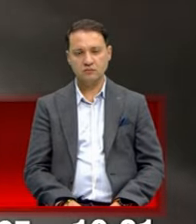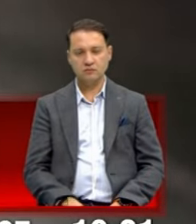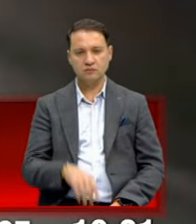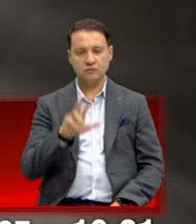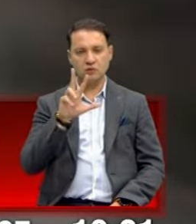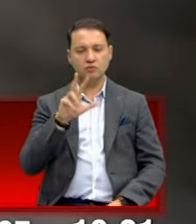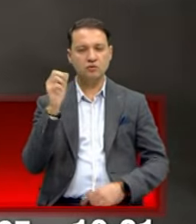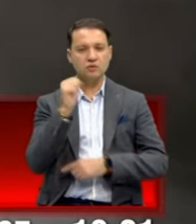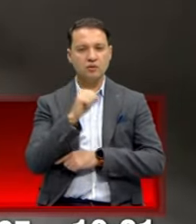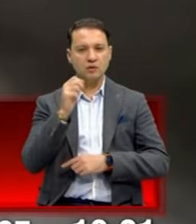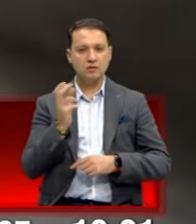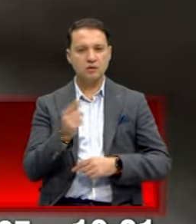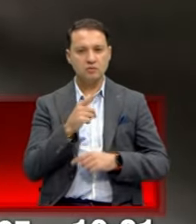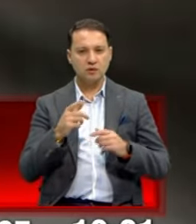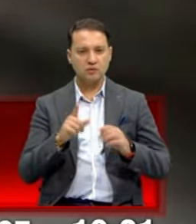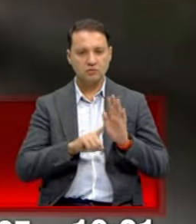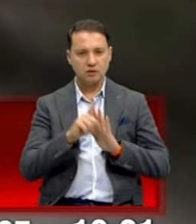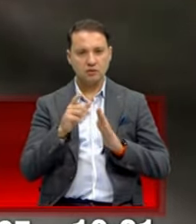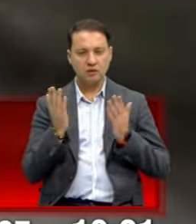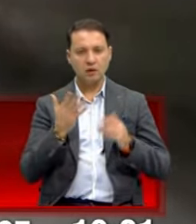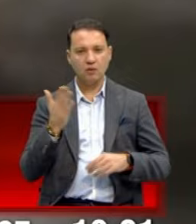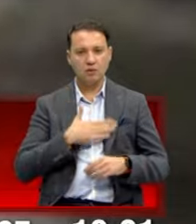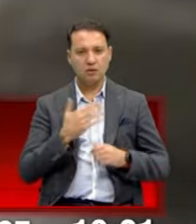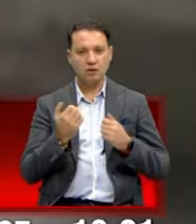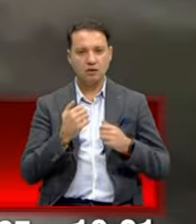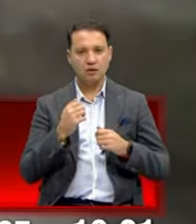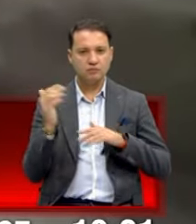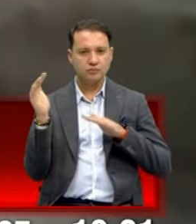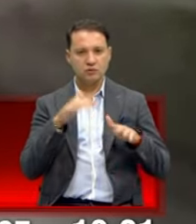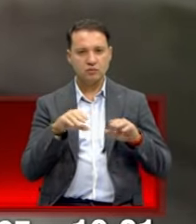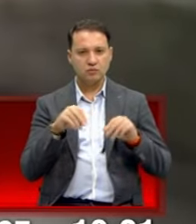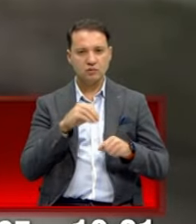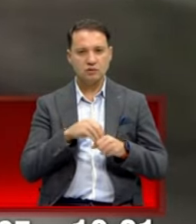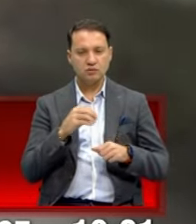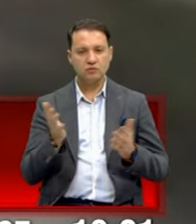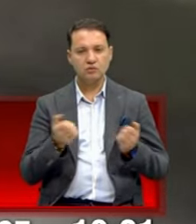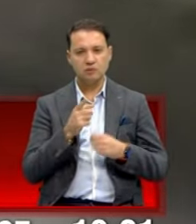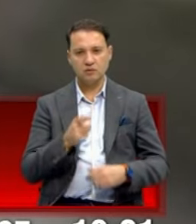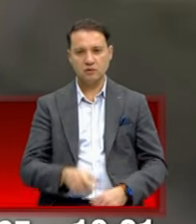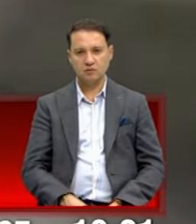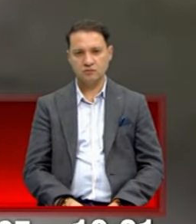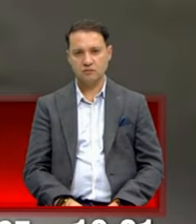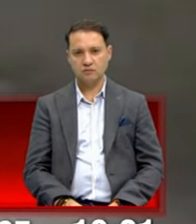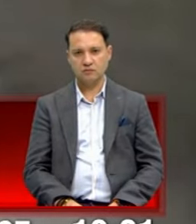Üç hafriyat kamyonu kaçmayı başardı ancak en öndeki nehir gibi akan topraktan kurtulamadı.